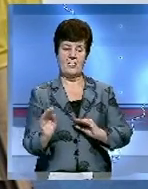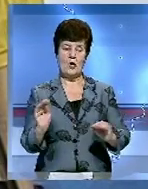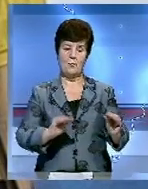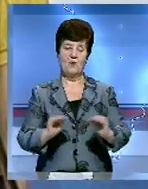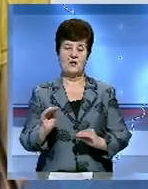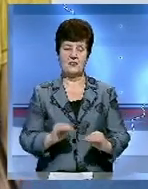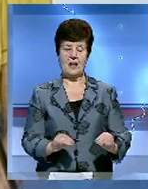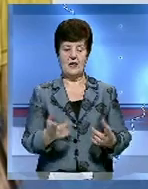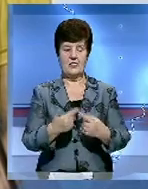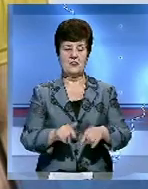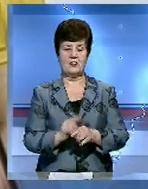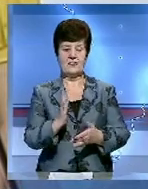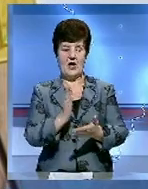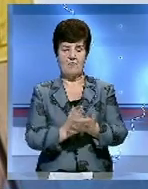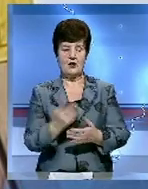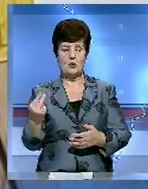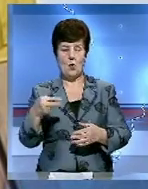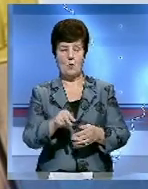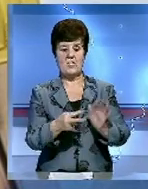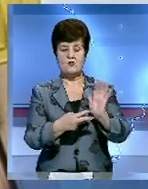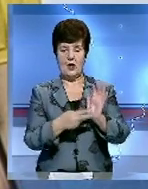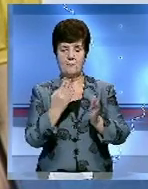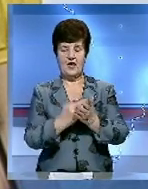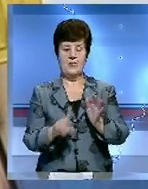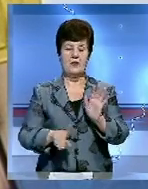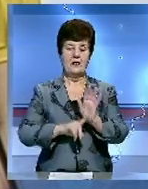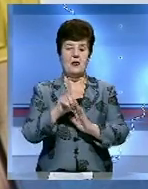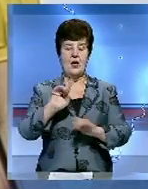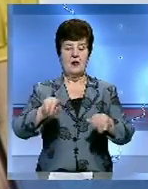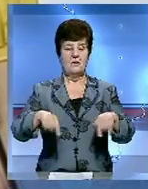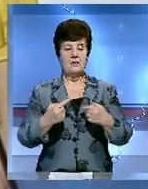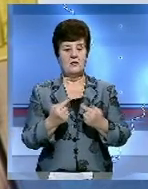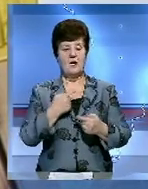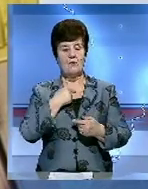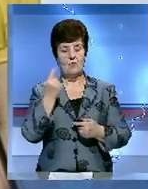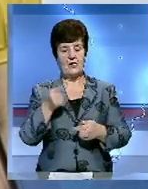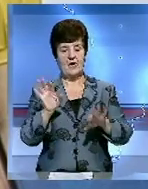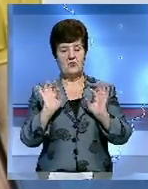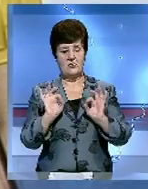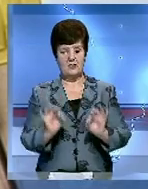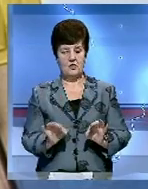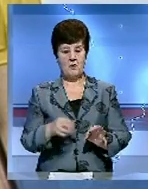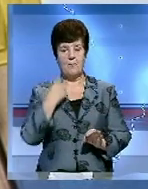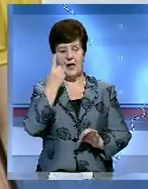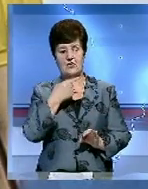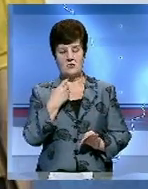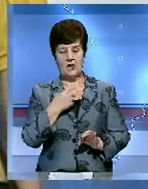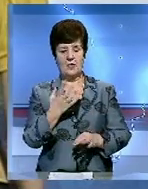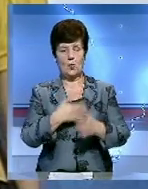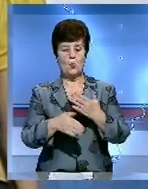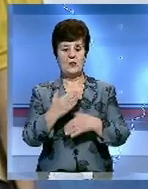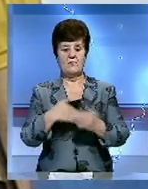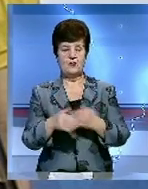că în anul 2007 a elaborat un buletin de vot accesibil persoanelor cu deficiențe de